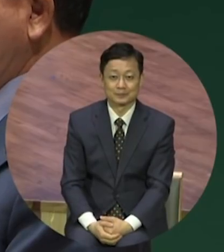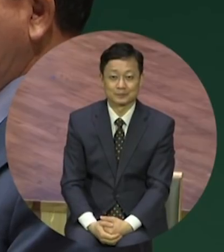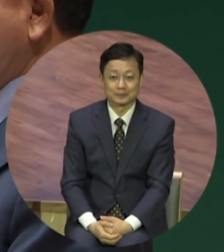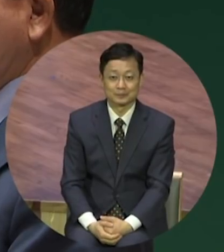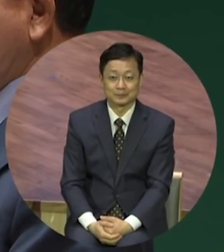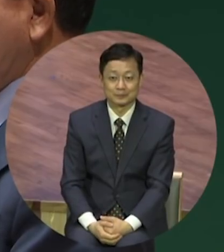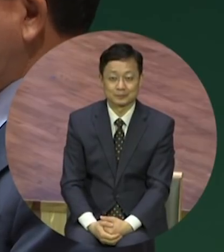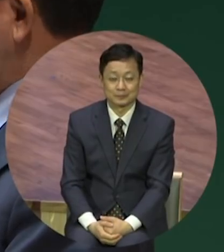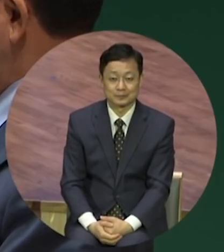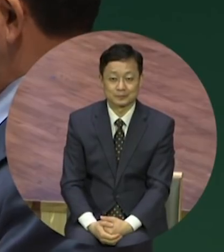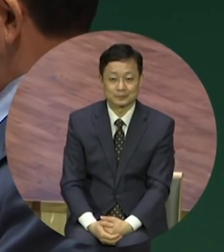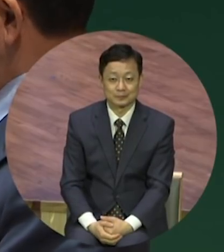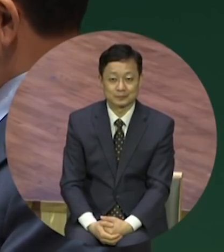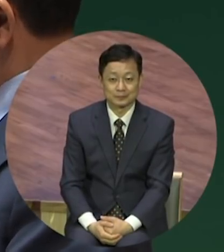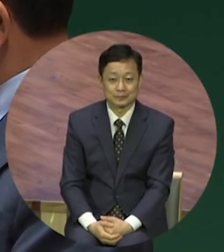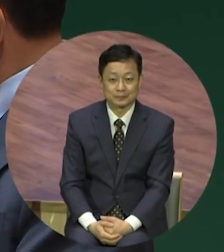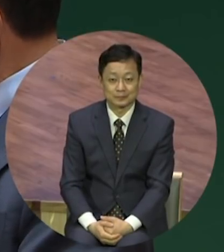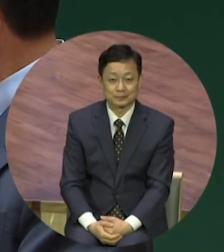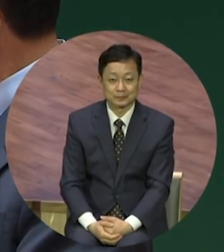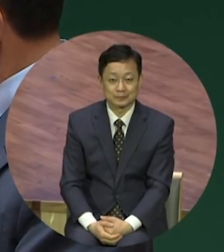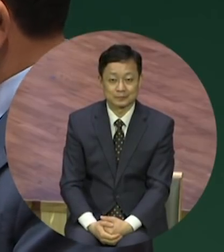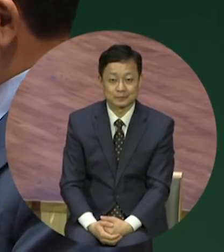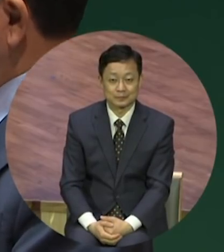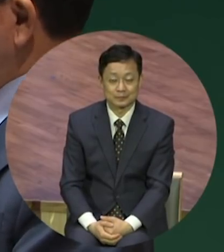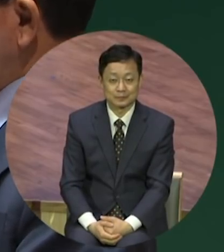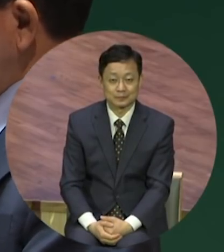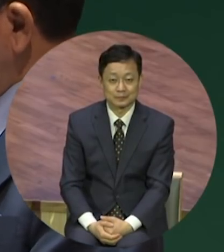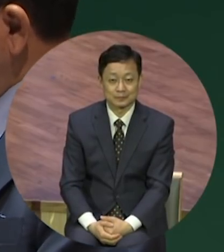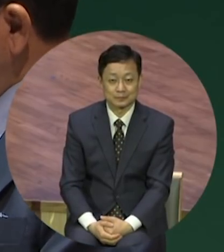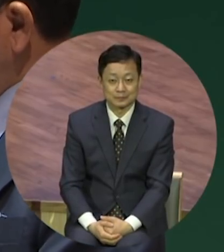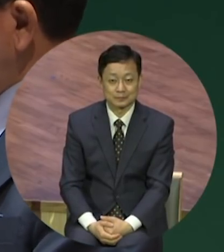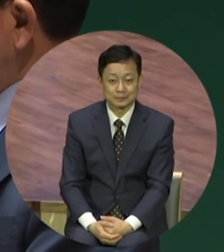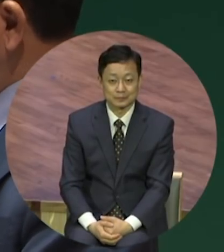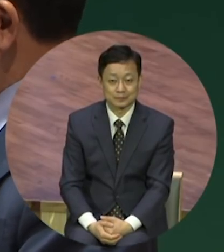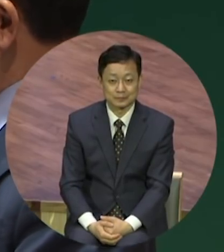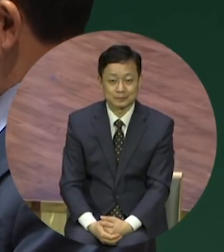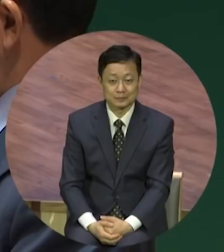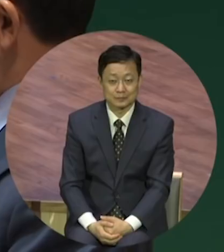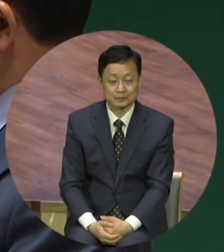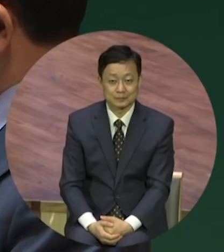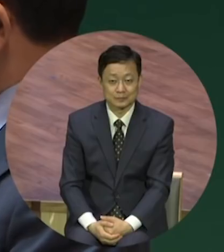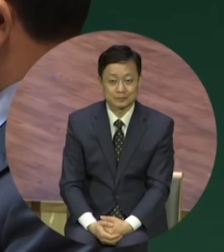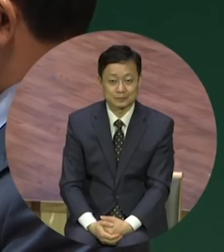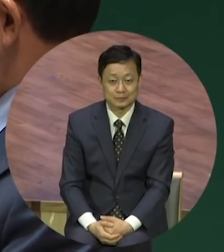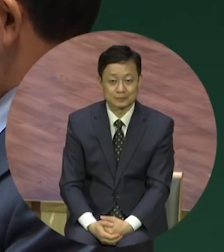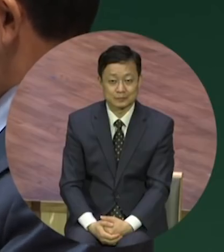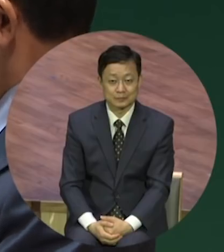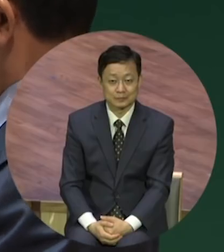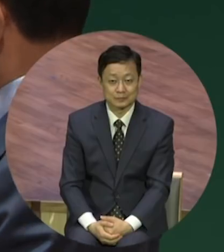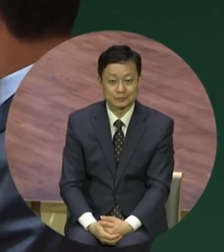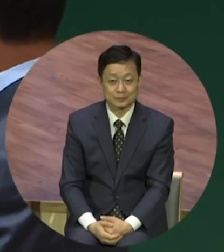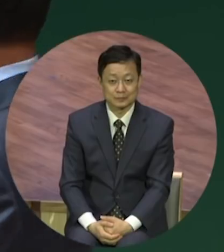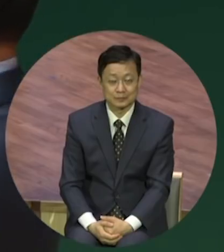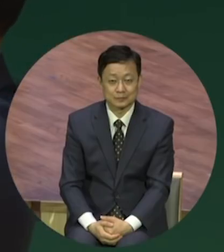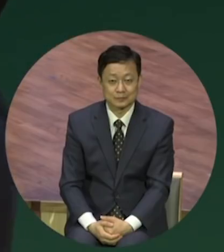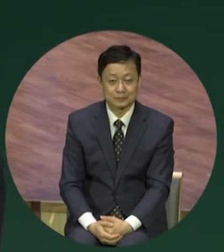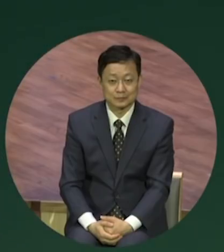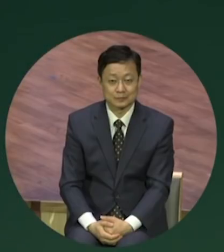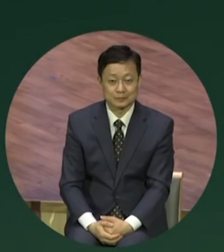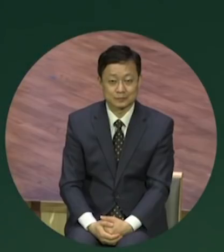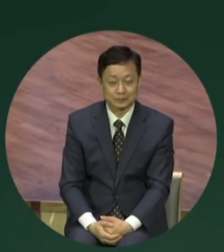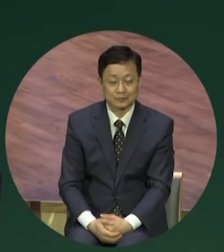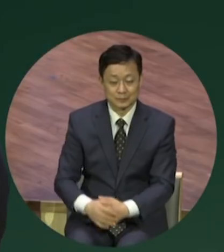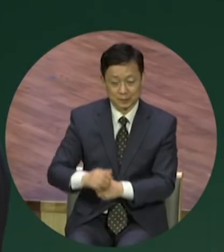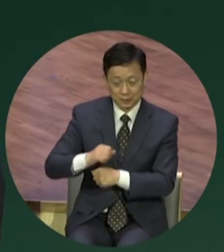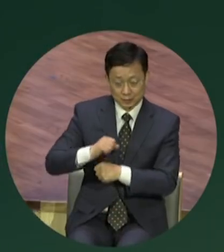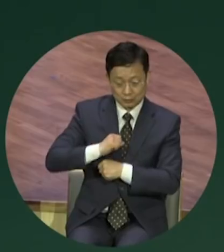지금 군성교에서 제대로 메시지를 하거나 만나거나 온라인 통해서 뭘 해야 되겠냐 하는 거죠. So